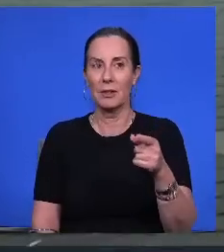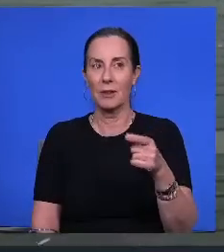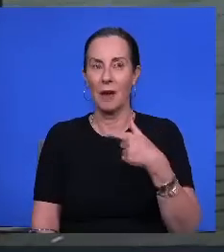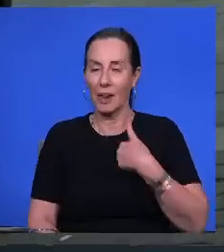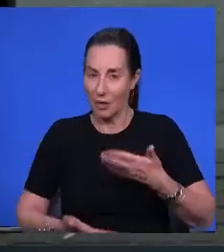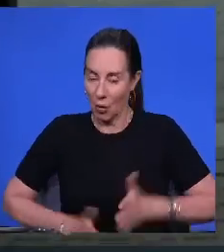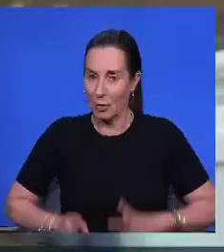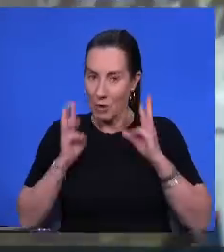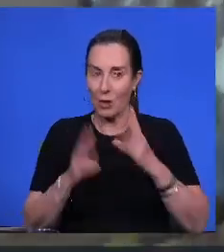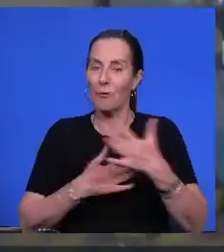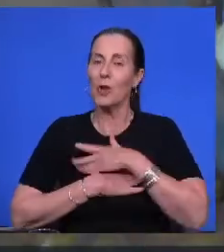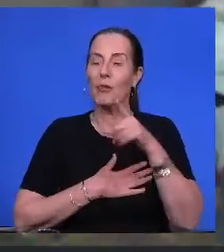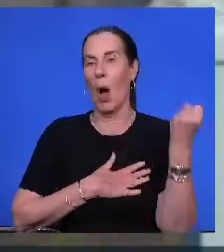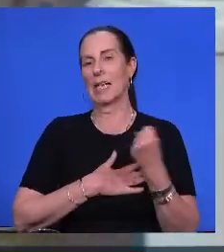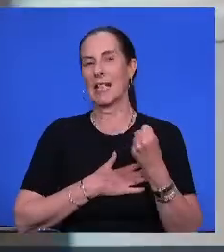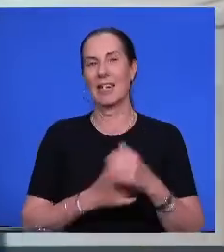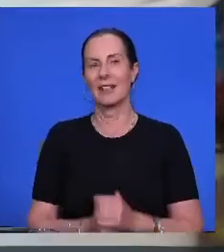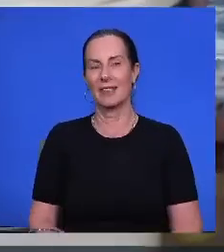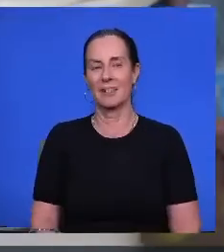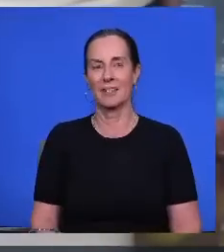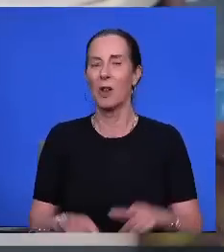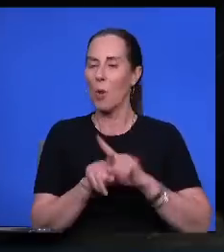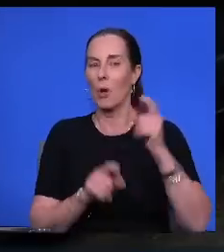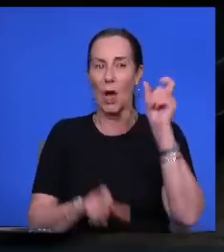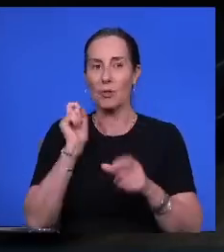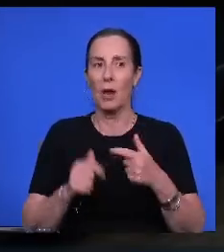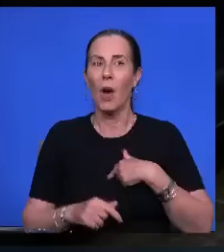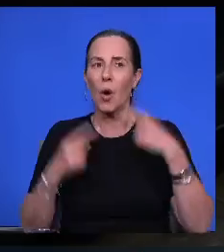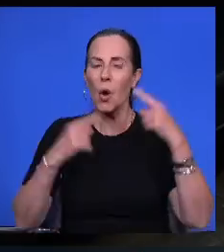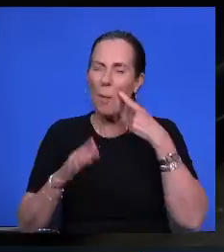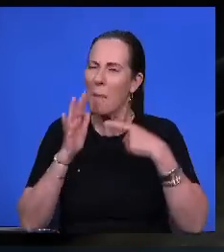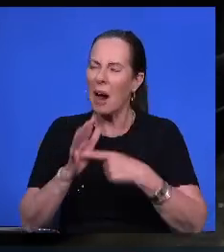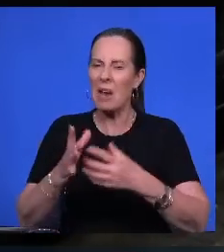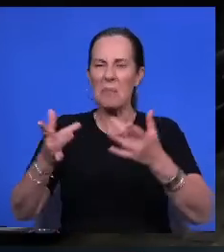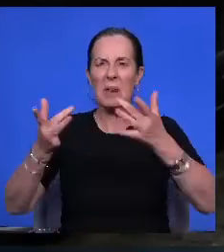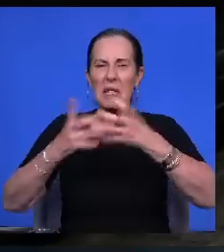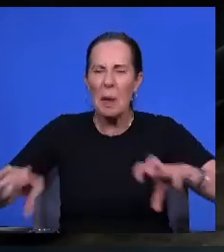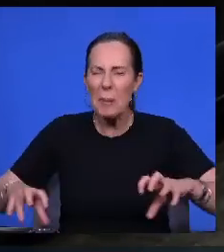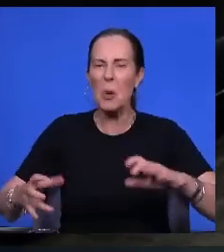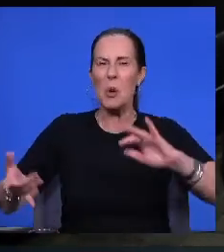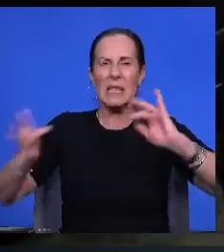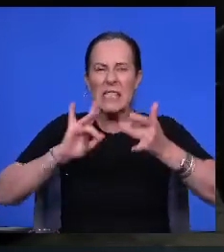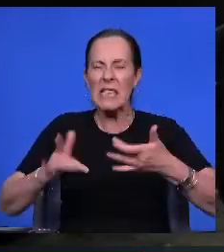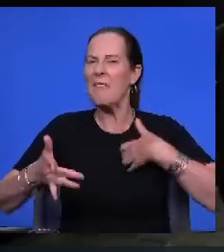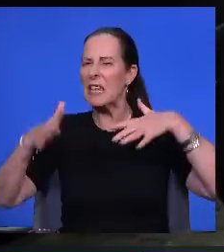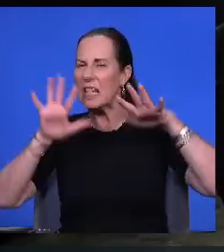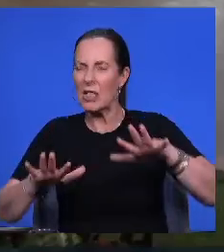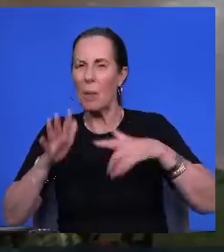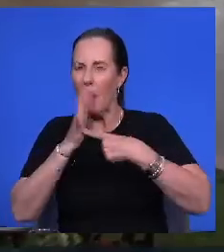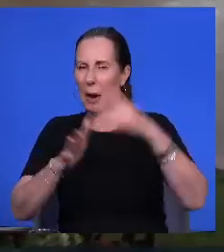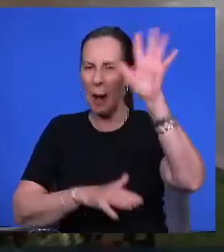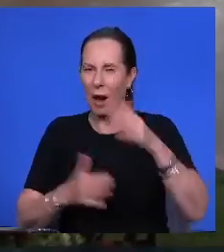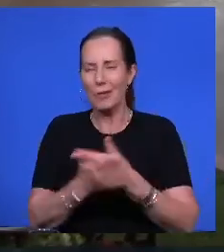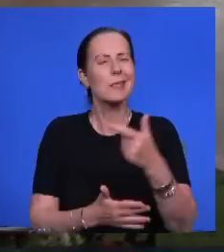אהבת נפש, כמו כל האנשים ש... אנחנו כל היום מראים את הפילוג ואת השנאה. לא, זה סתם מיותר. אולי צריך